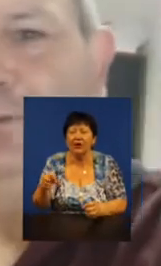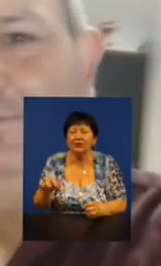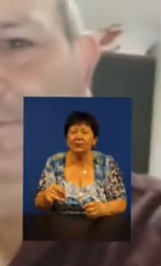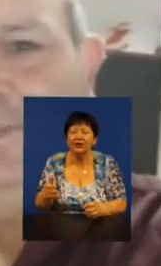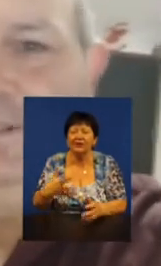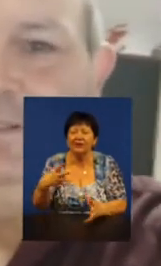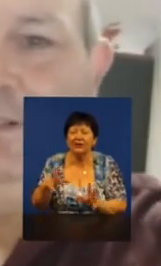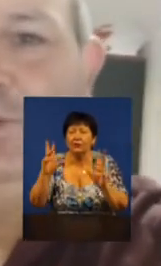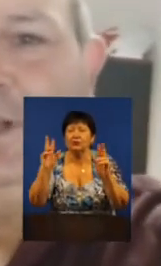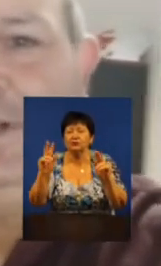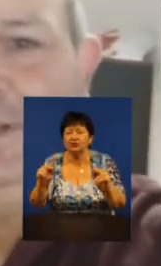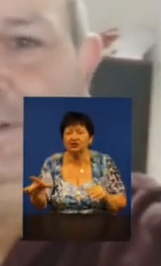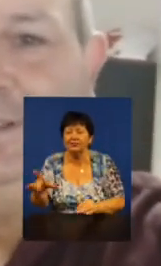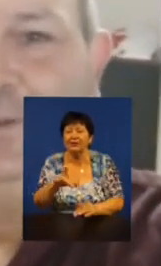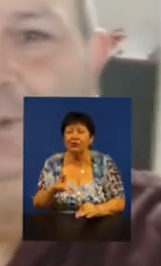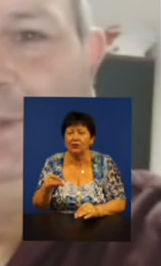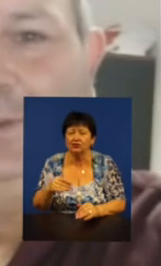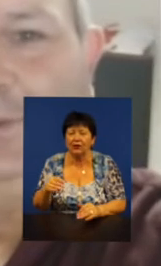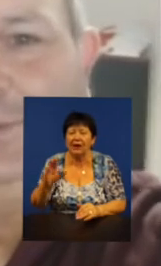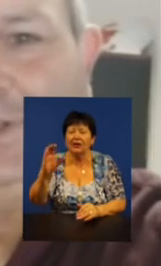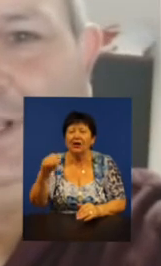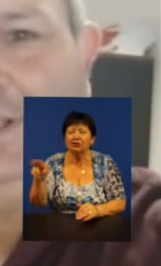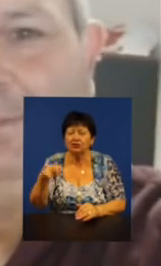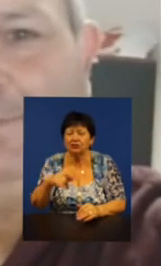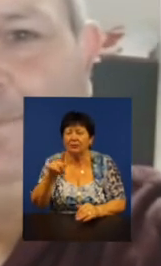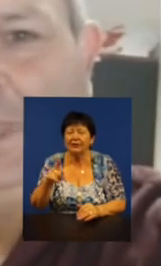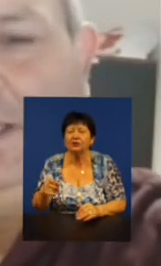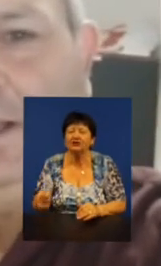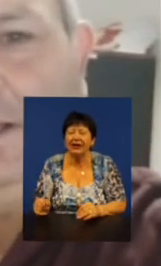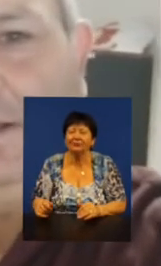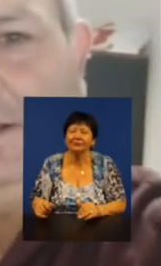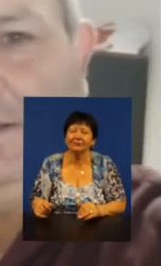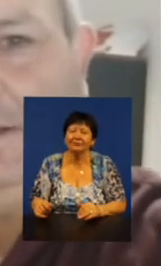pentru regiunea de sud, pentru cei din